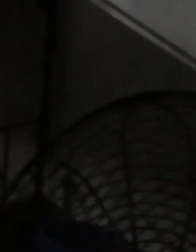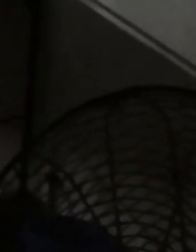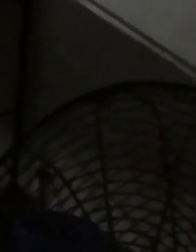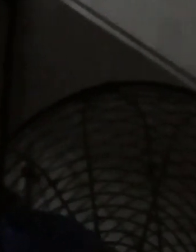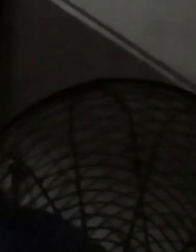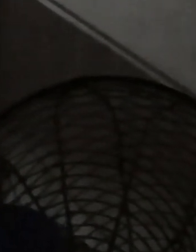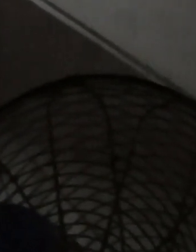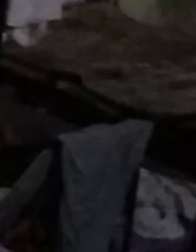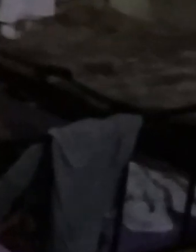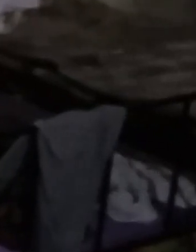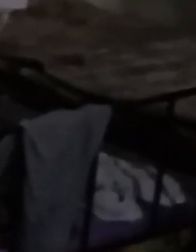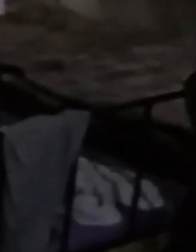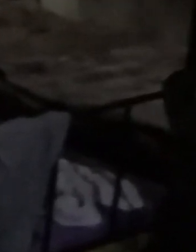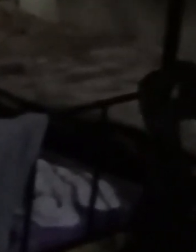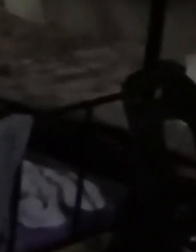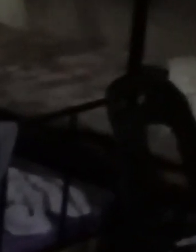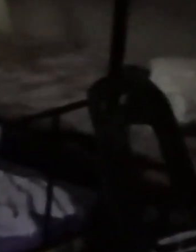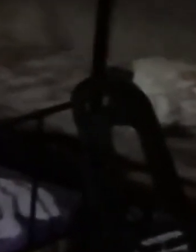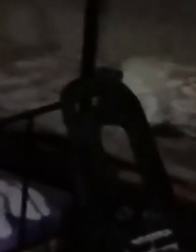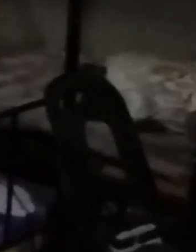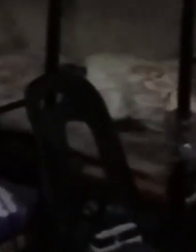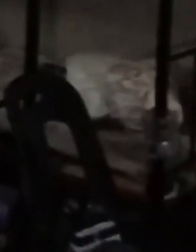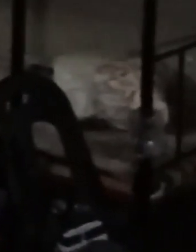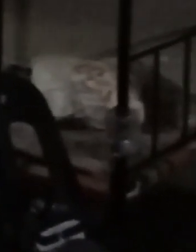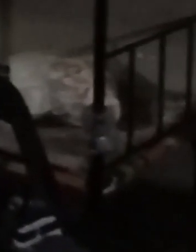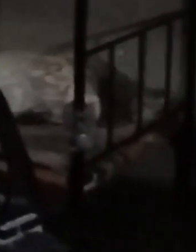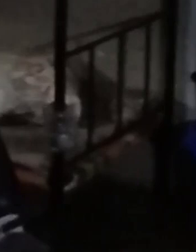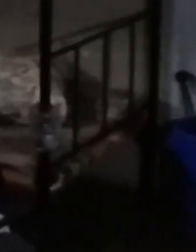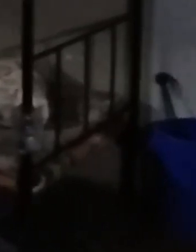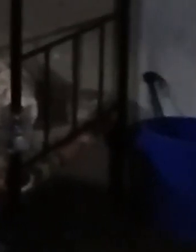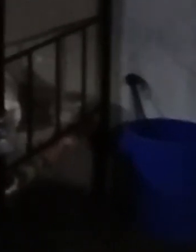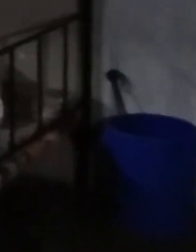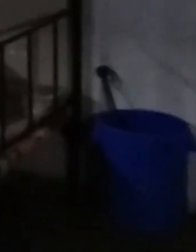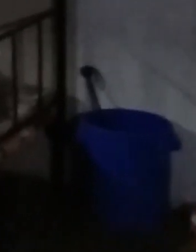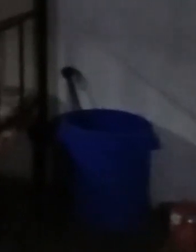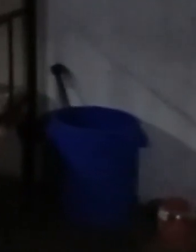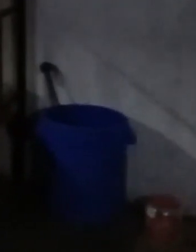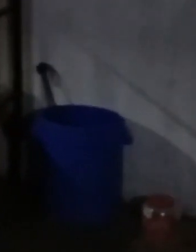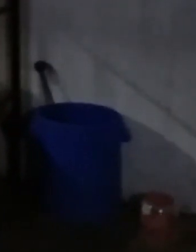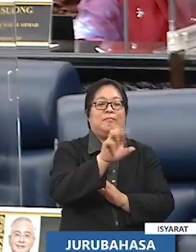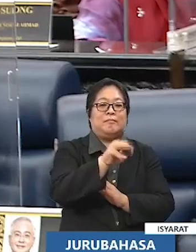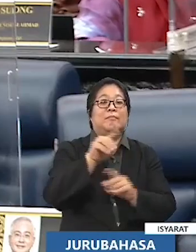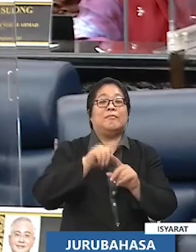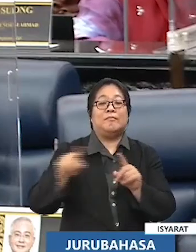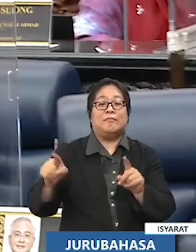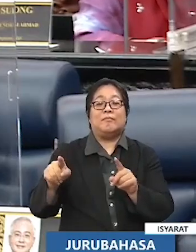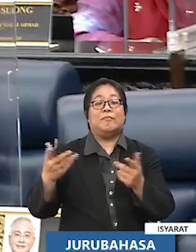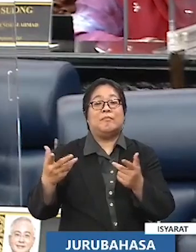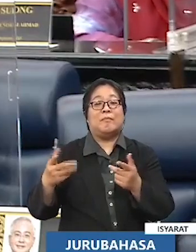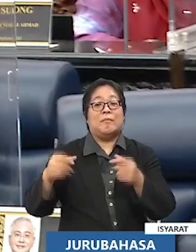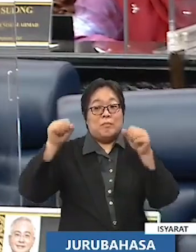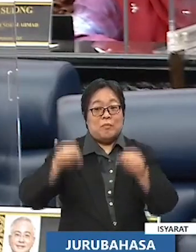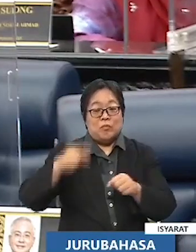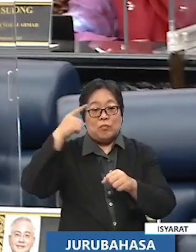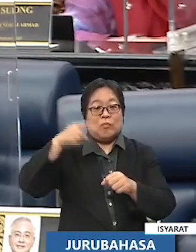di akan memainkan peranan penting sebab apabila ketemuan pemerkosaan walaupun aku tadi bekerjasama Malaysia tetapi dari segi